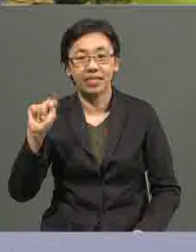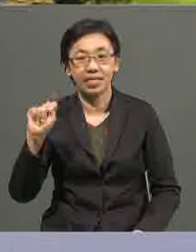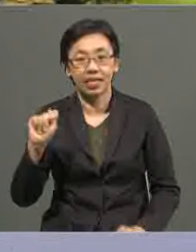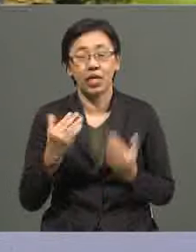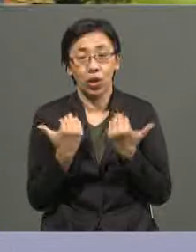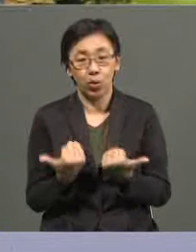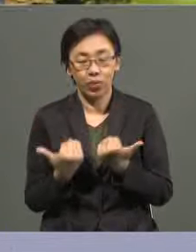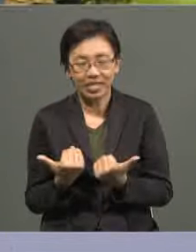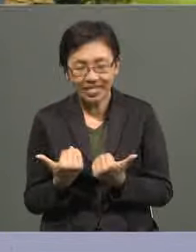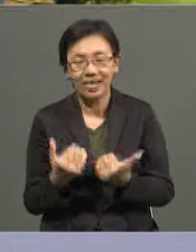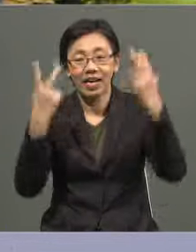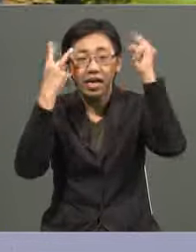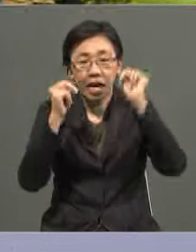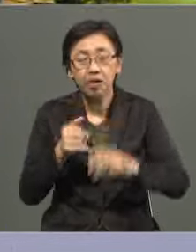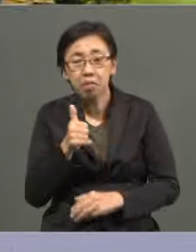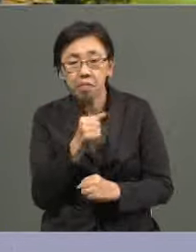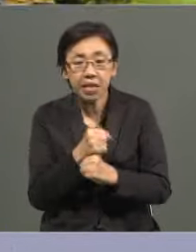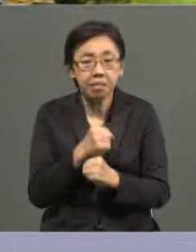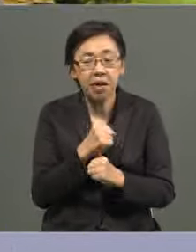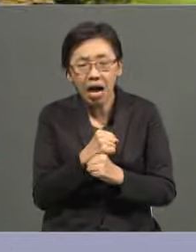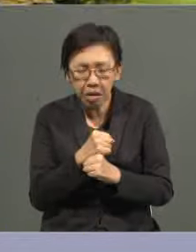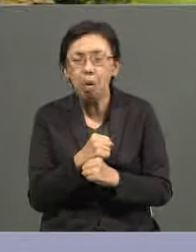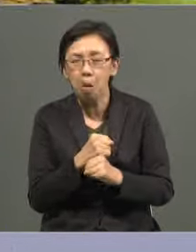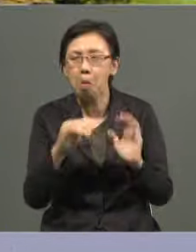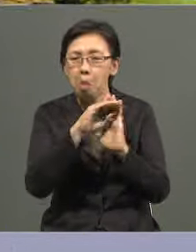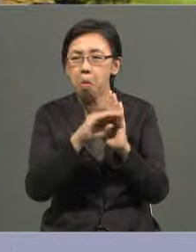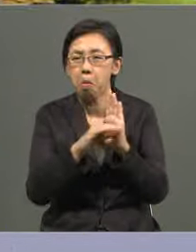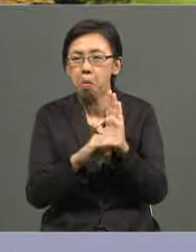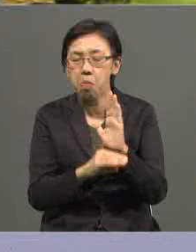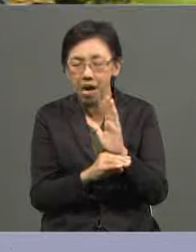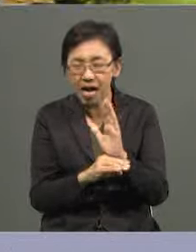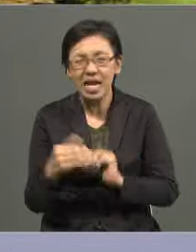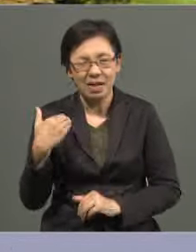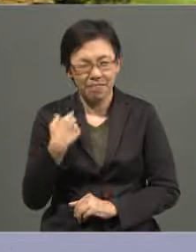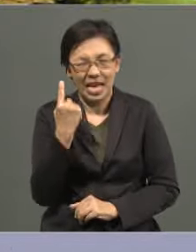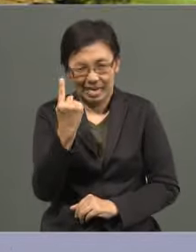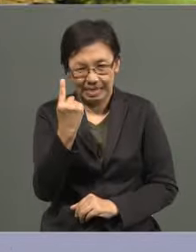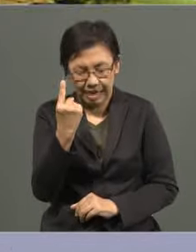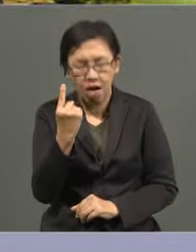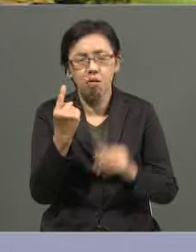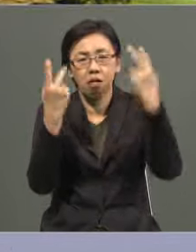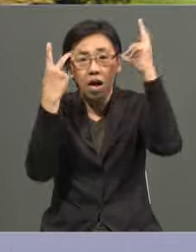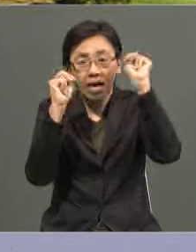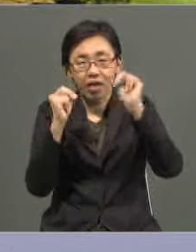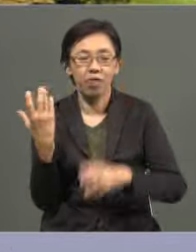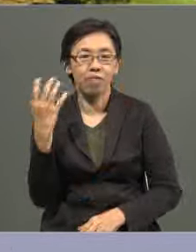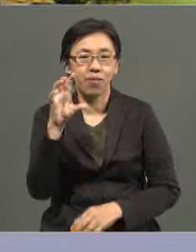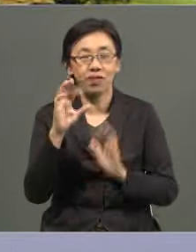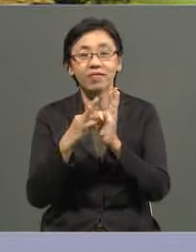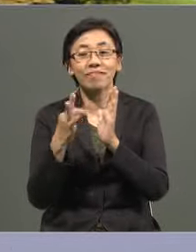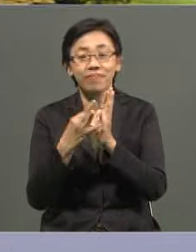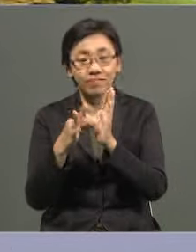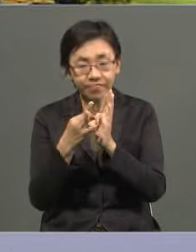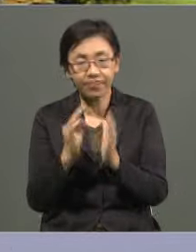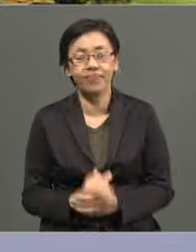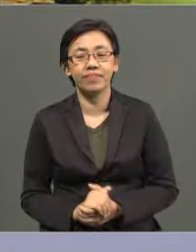วันนี้ภารกิจของท่านนายกรัฐมนตรีมีหลายอันด้วยกันนะครับแล้วก็จะมีอยู่ 1ภารกิจที่ท่านนายกเนี่ยได้โพสต์ลงใน Facebookด้วย